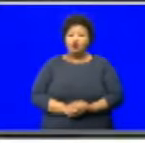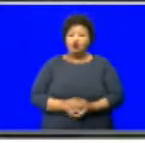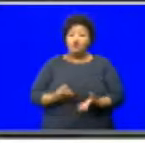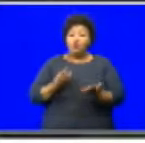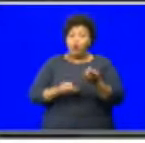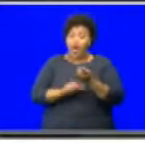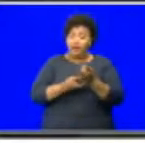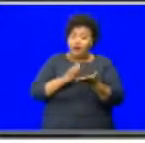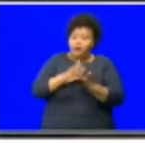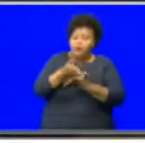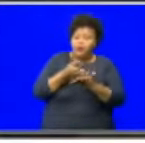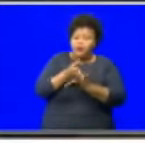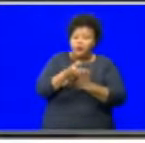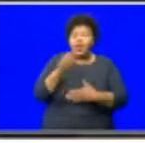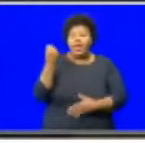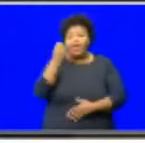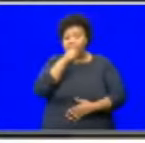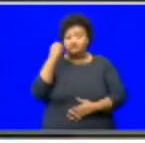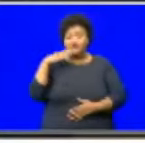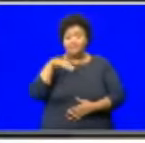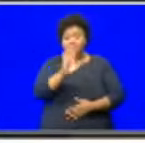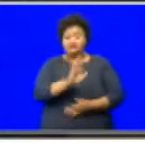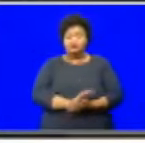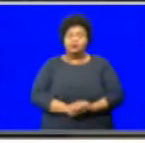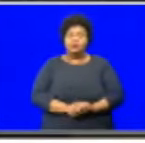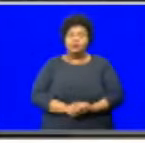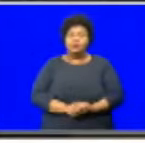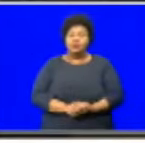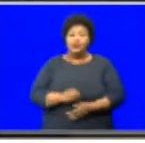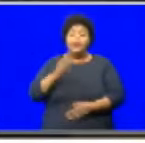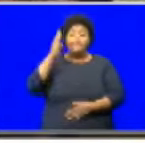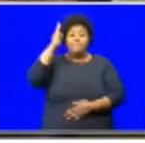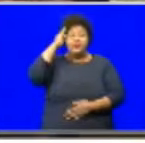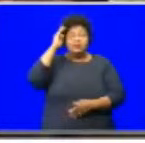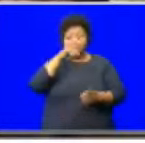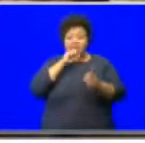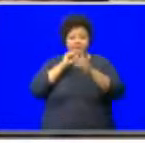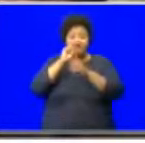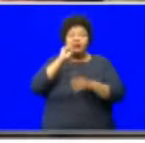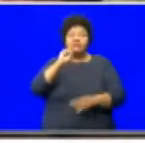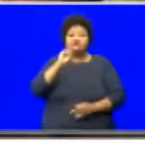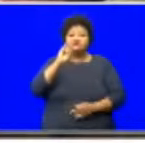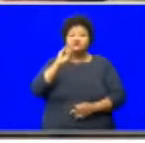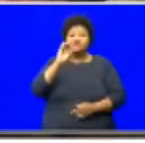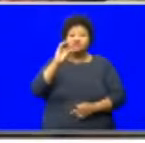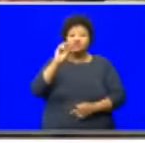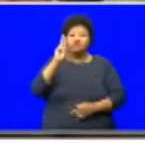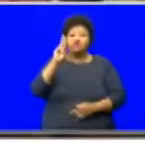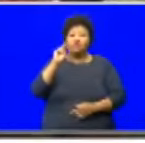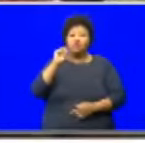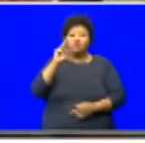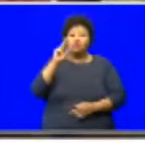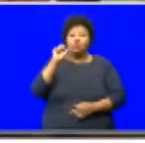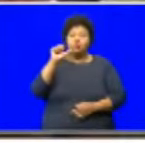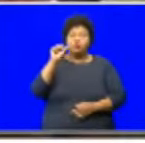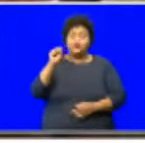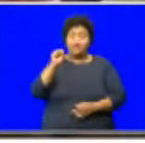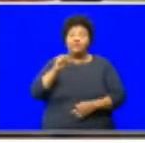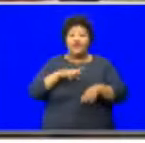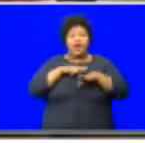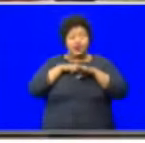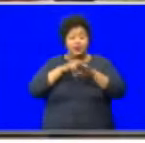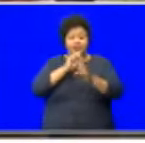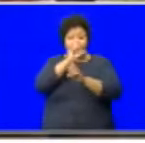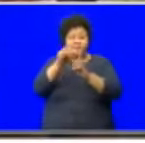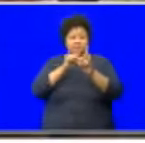atibe umvane ngozi sicunusa lobekamelelwe nguBoyi Dlamini uthi lo mphakathi wasemgazini sewuto